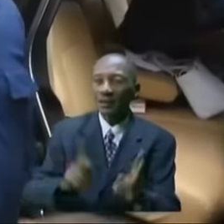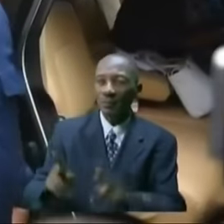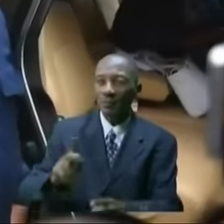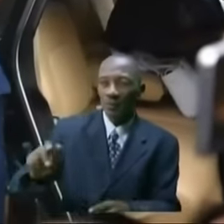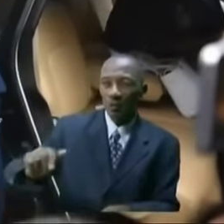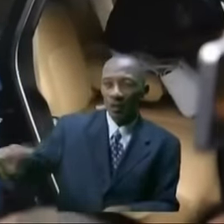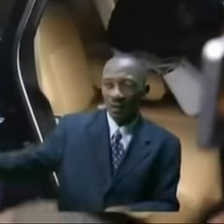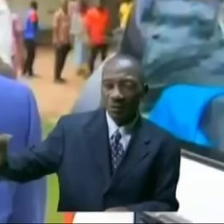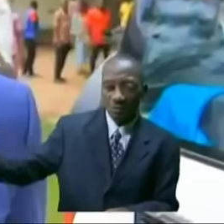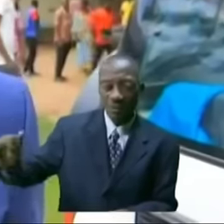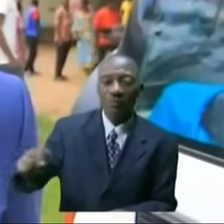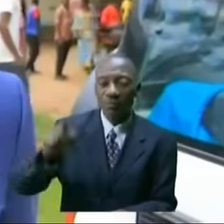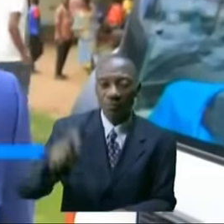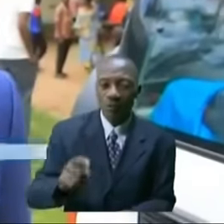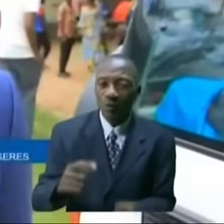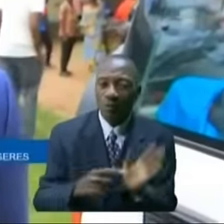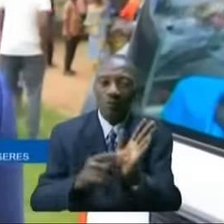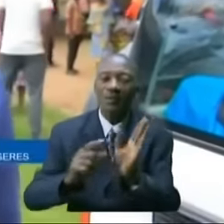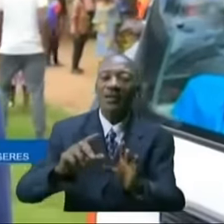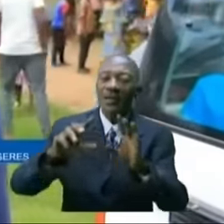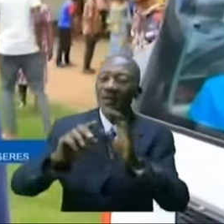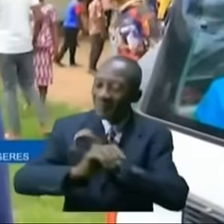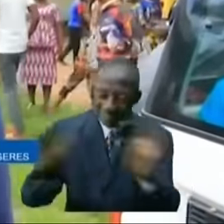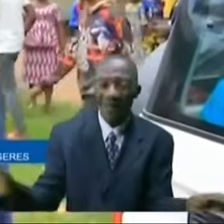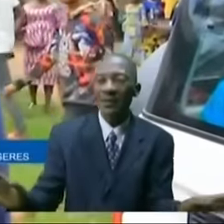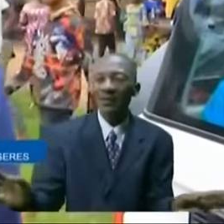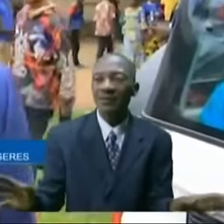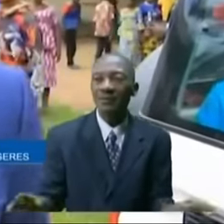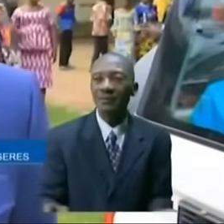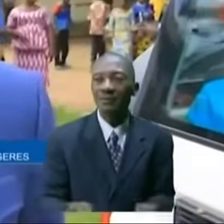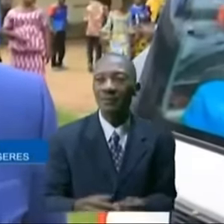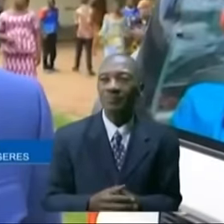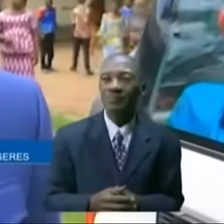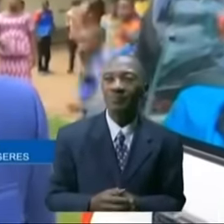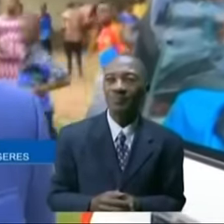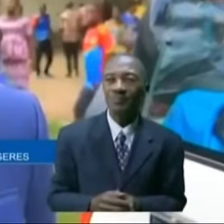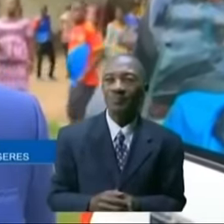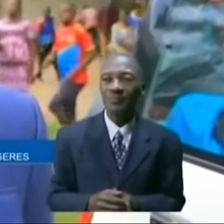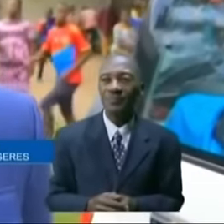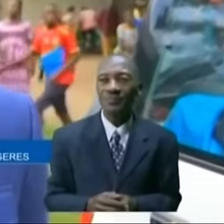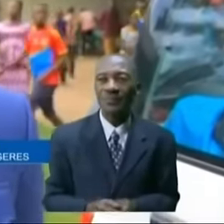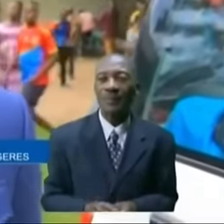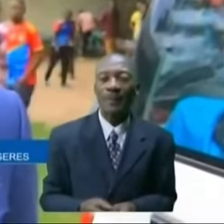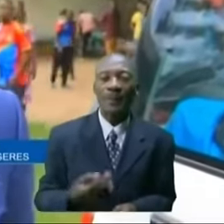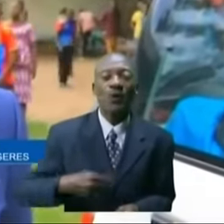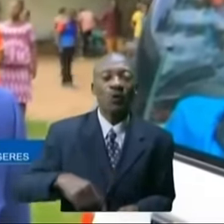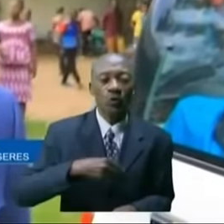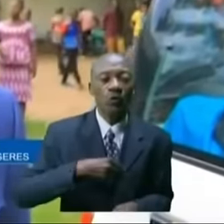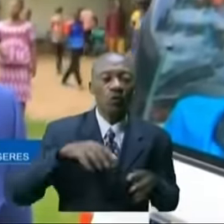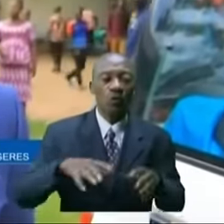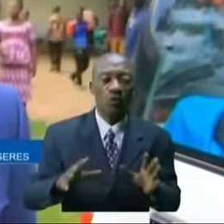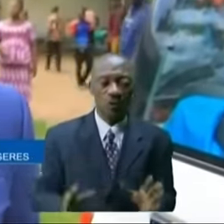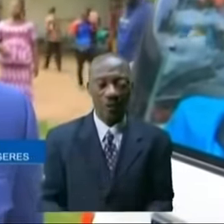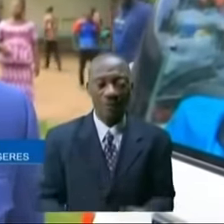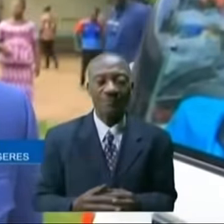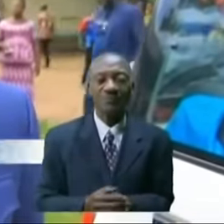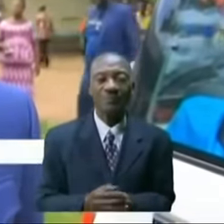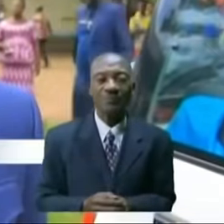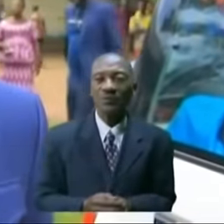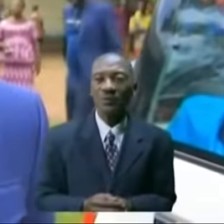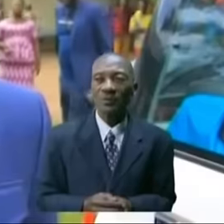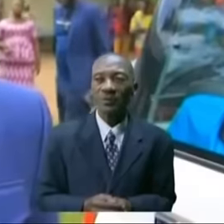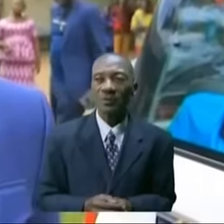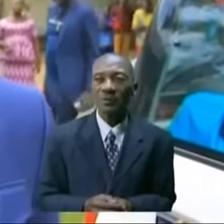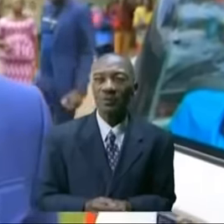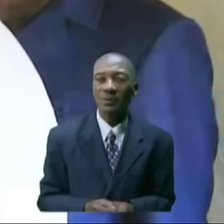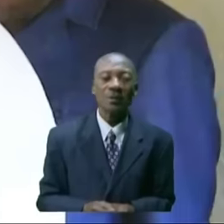sommes confiants. Avoir accompli mon devoir de citoyen, c'est la satisfaction aussi de voir que contre vents